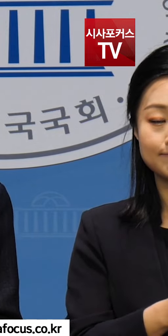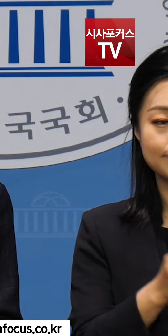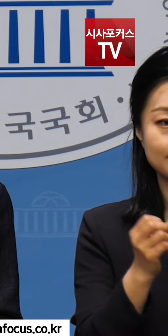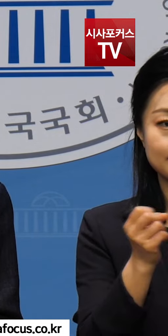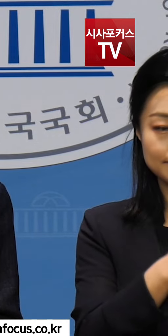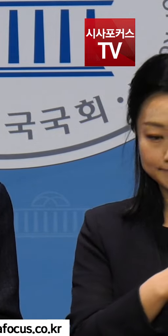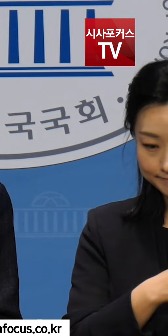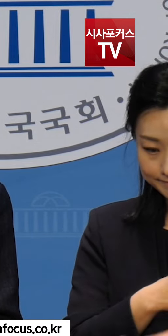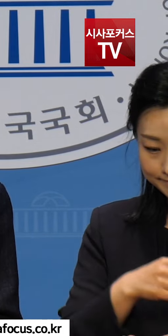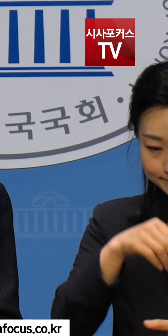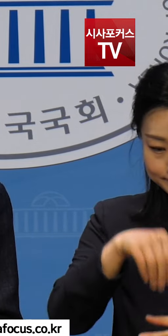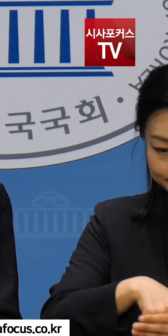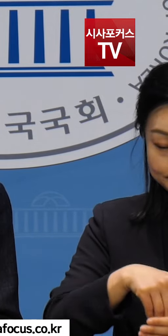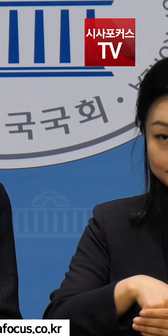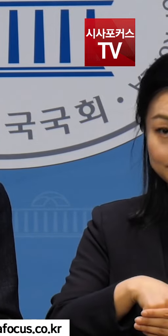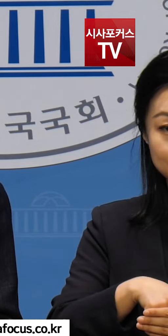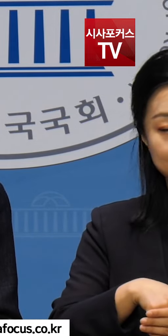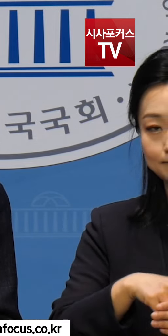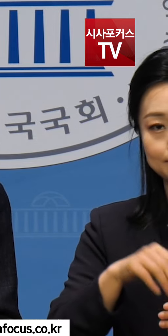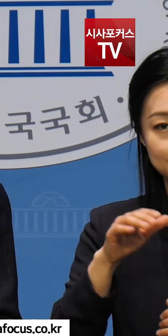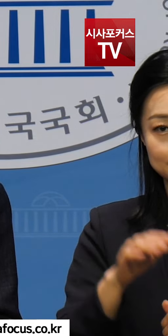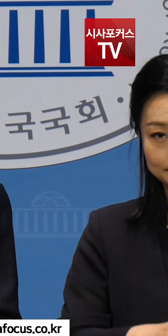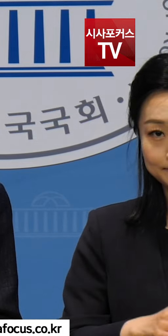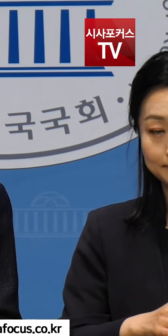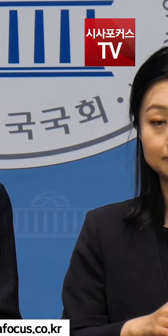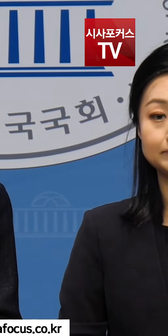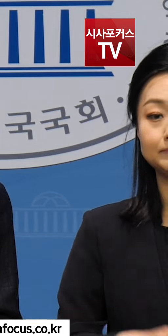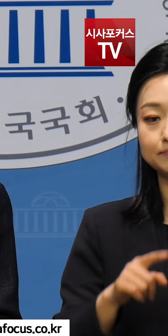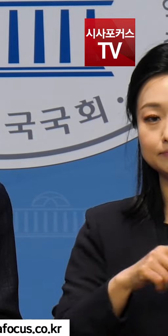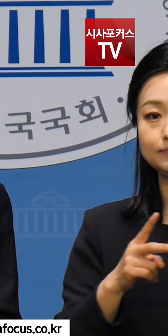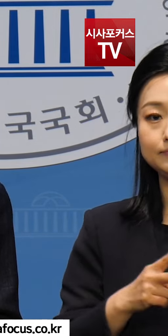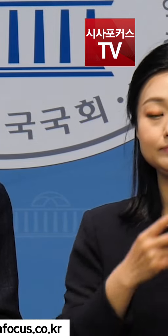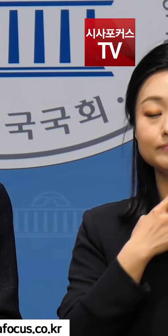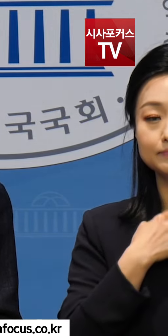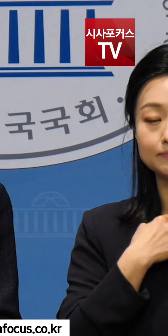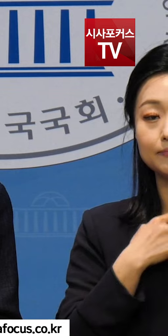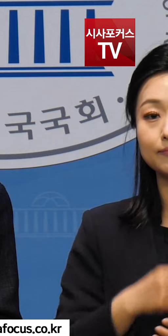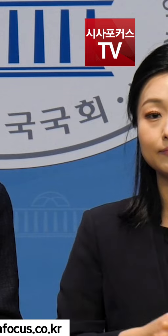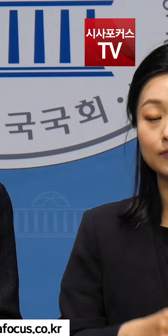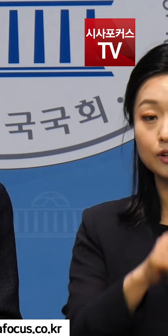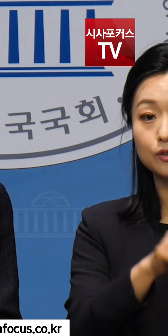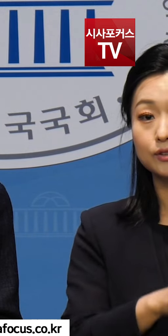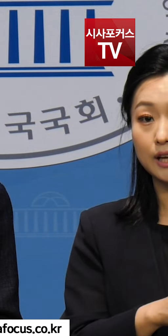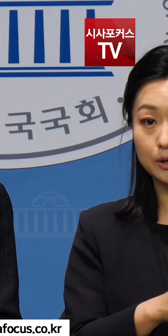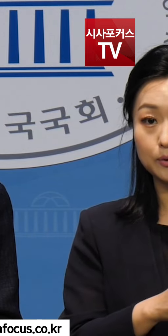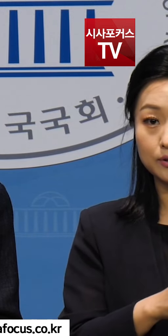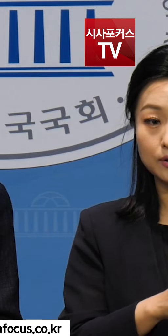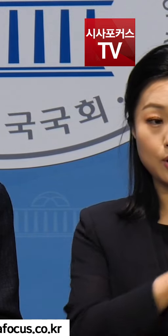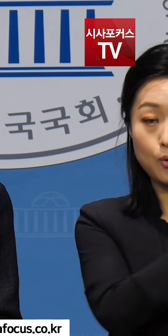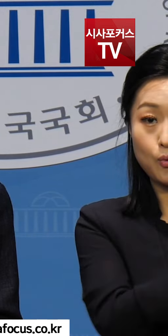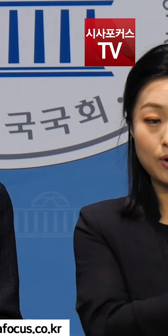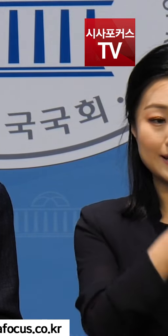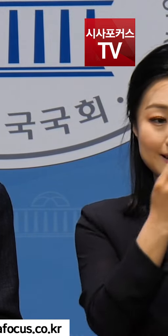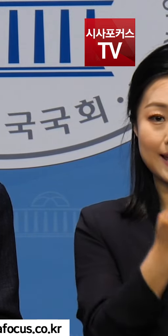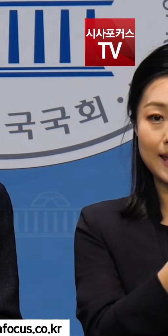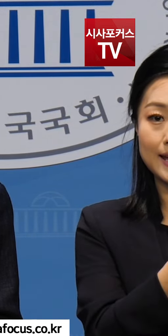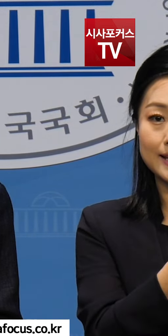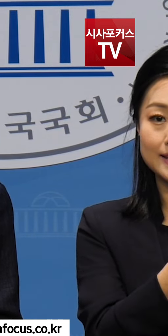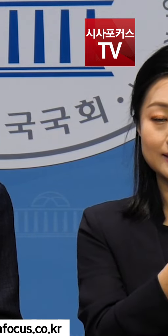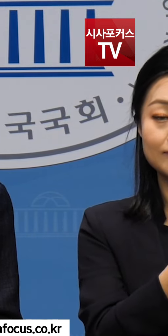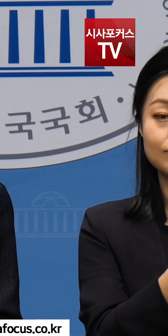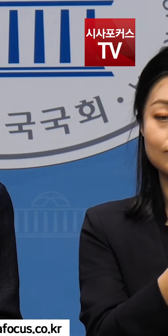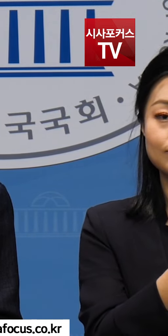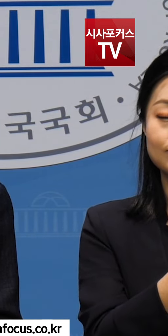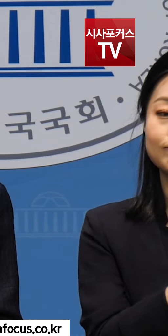인해 두 번이나 폐기됐다. 윤석열 대통령이 대통령 권한의 사적 남용이 분명한